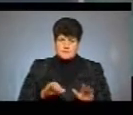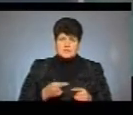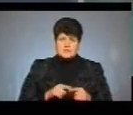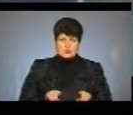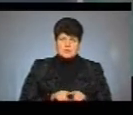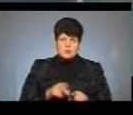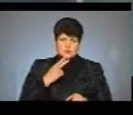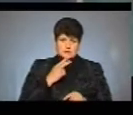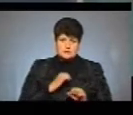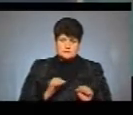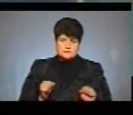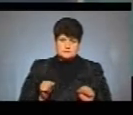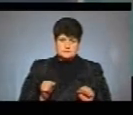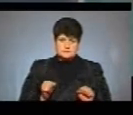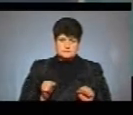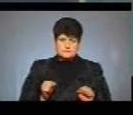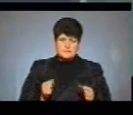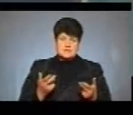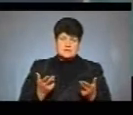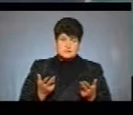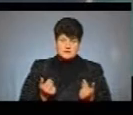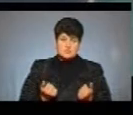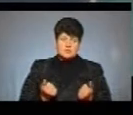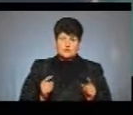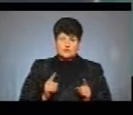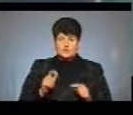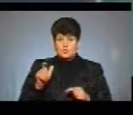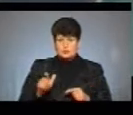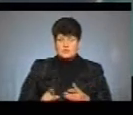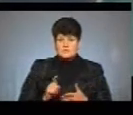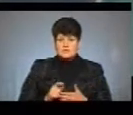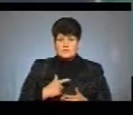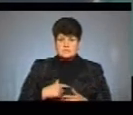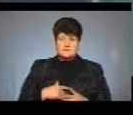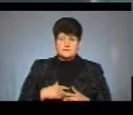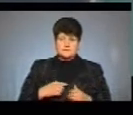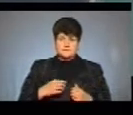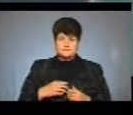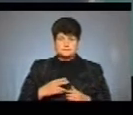також не куриться. Звичайно, що людина повинна себе настроїти, щоб все було